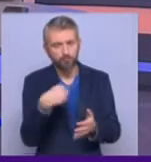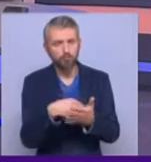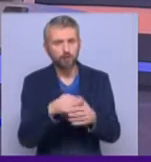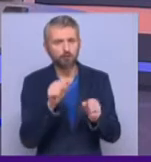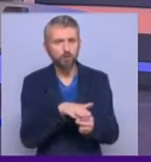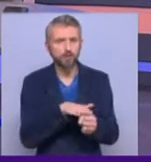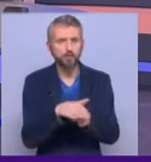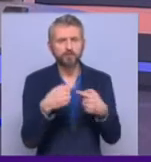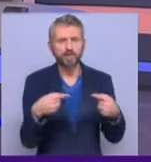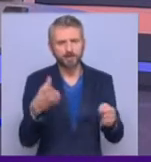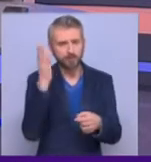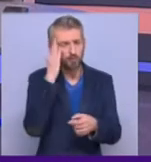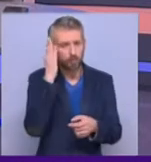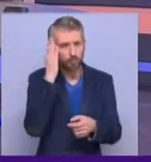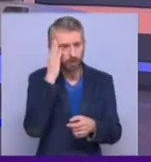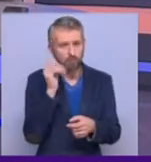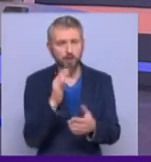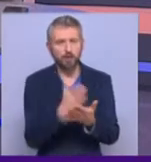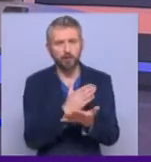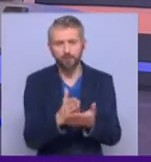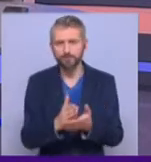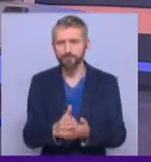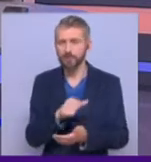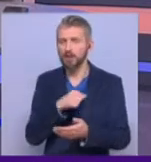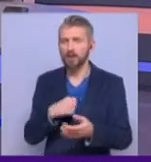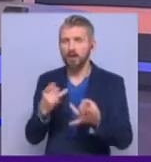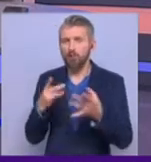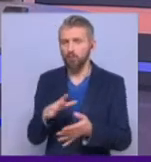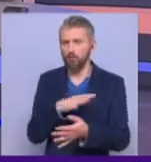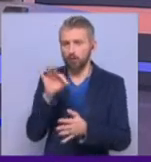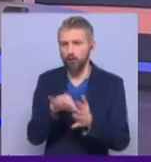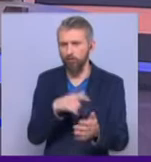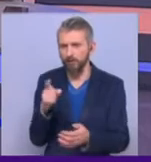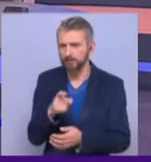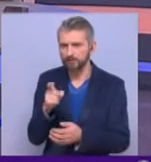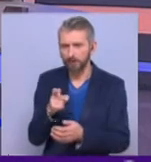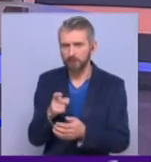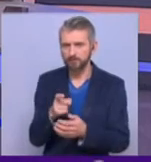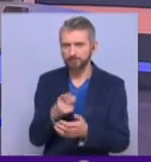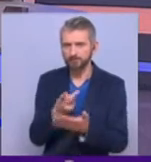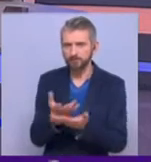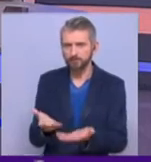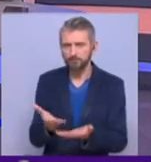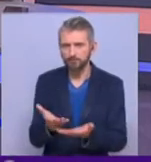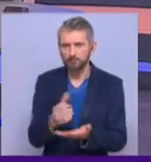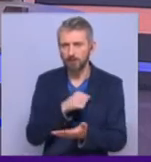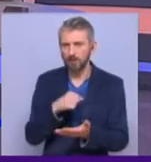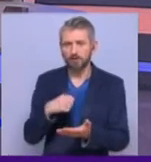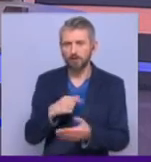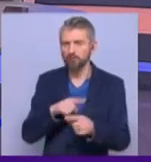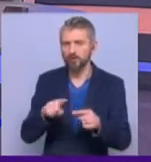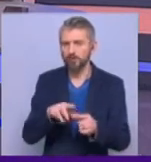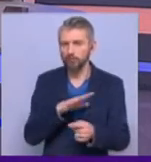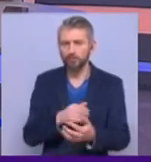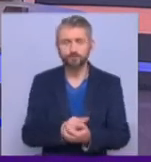наповнювати різними способами. І зовсім... Ну, просто найпростіше було зразу газ, напевно, представити. Ну, найшвидше